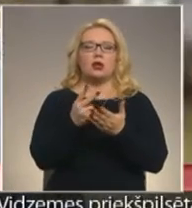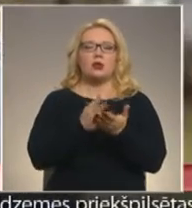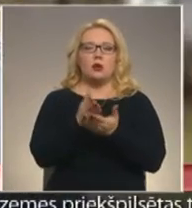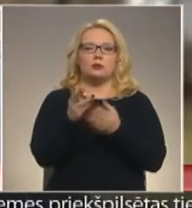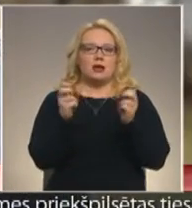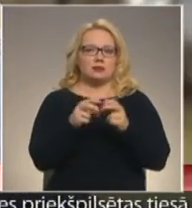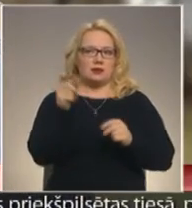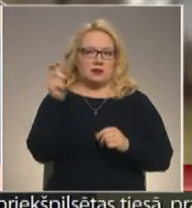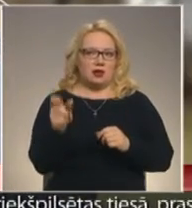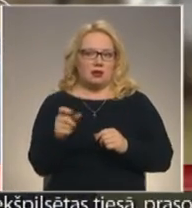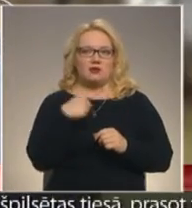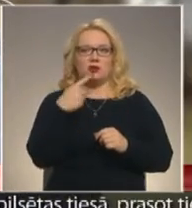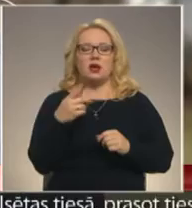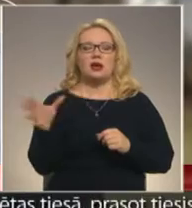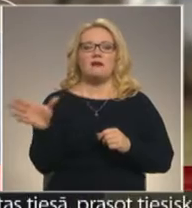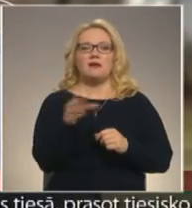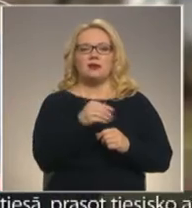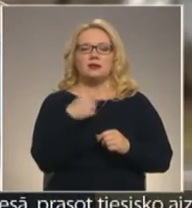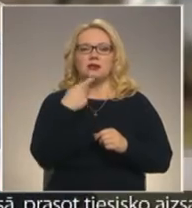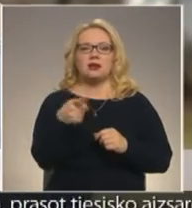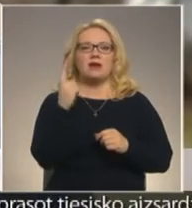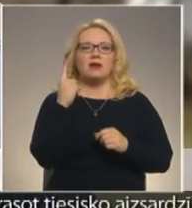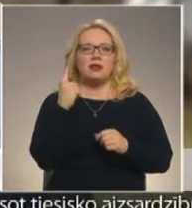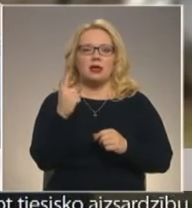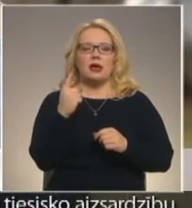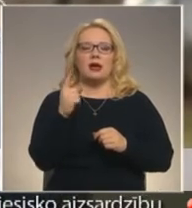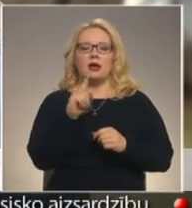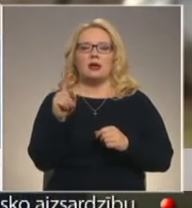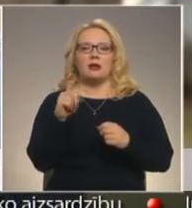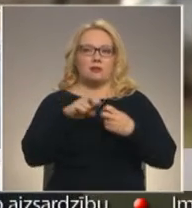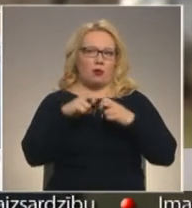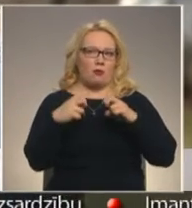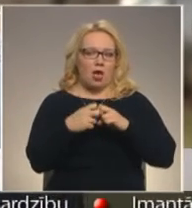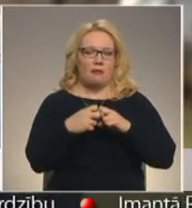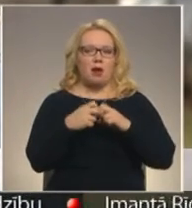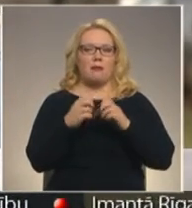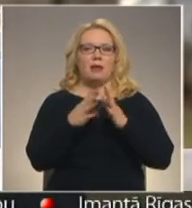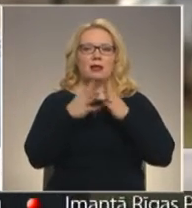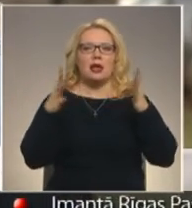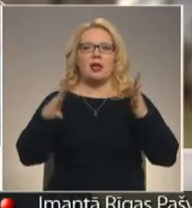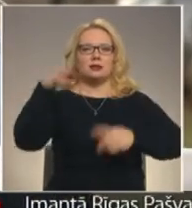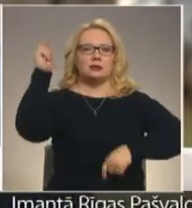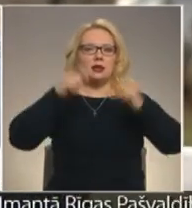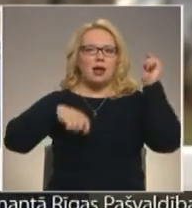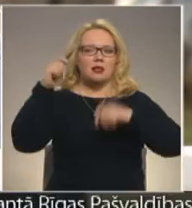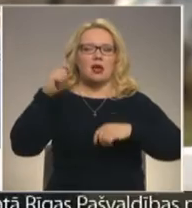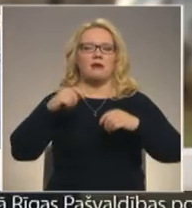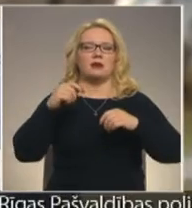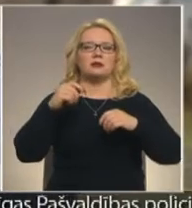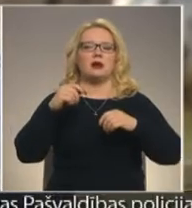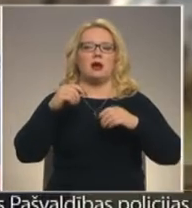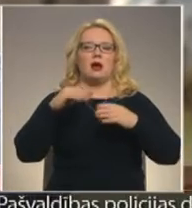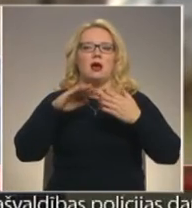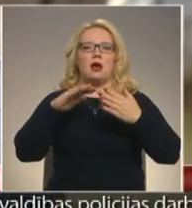speciālisti. Galvenokārt visas konsultanti norāda, ka tā tikai vienīgi meliorācijas problēma. Pēc lielām lietavām lauks parasti 2-3 dienu